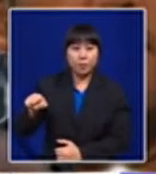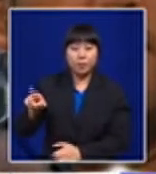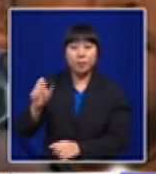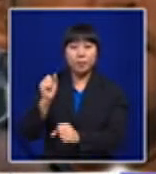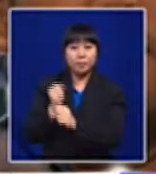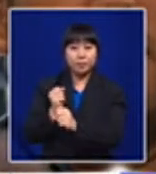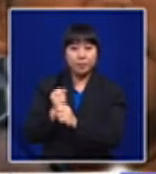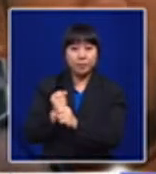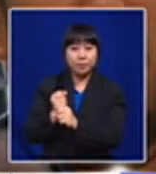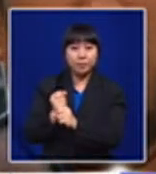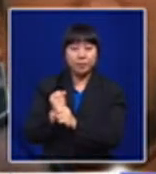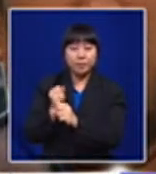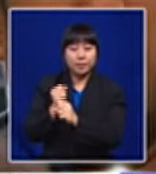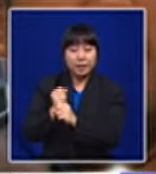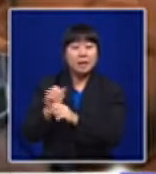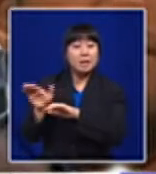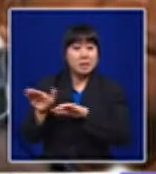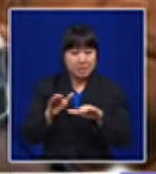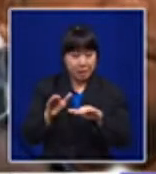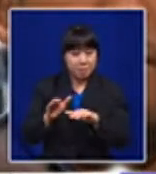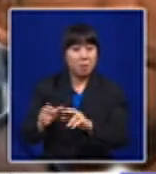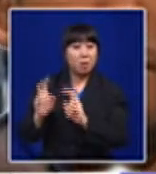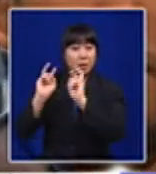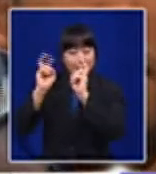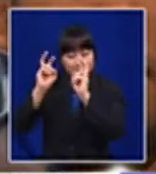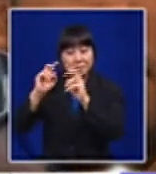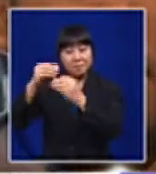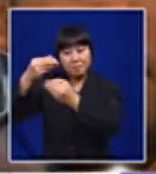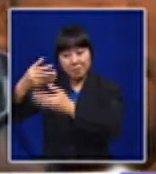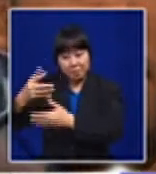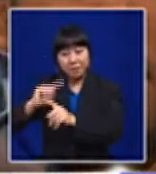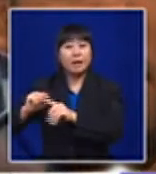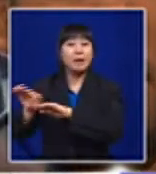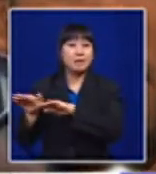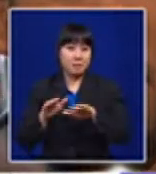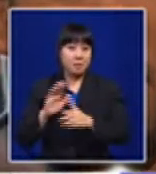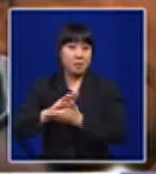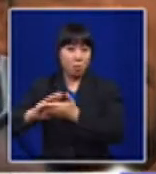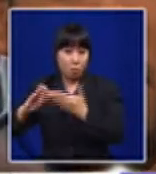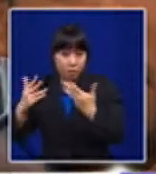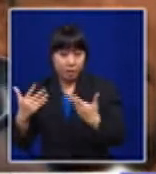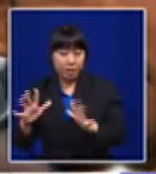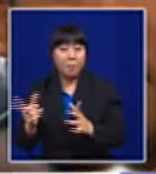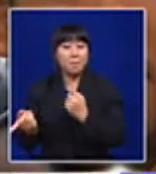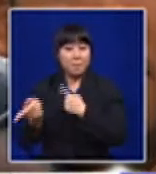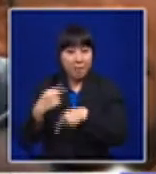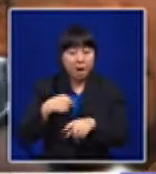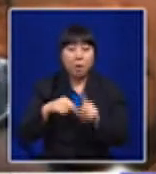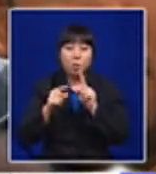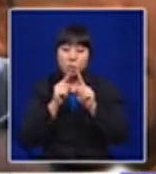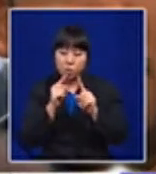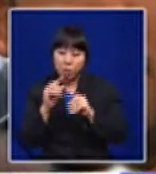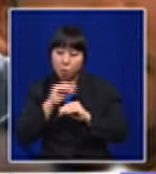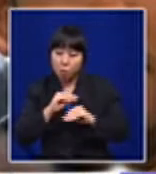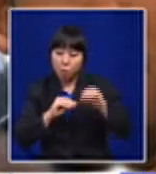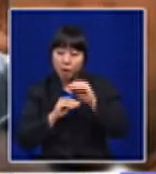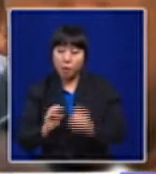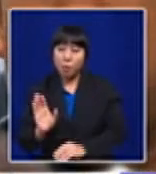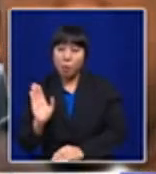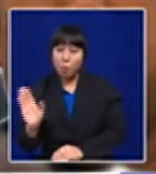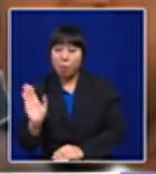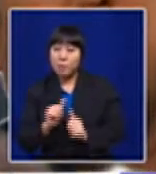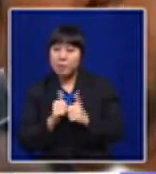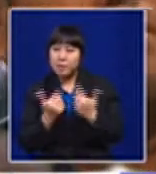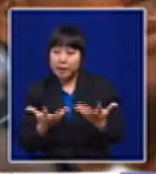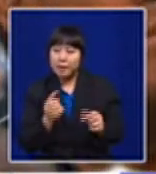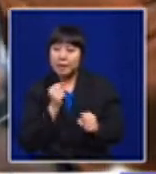ไปทำเตรียมคอนเซปชวลเฟรมให้เรียบร้อยแล้วมาแล้วเนี่ยจะลองคุยกันดูว่าโครงการของเขาเนี่ยเป็นยัง